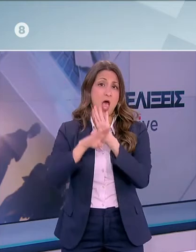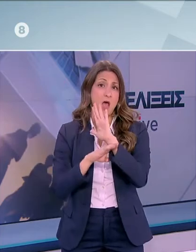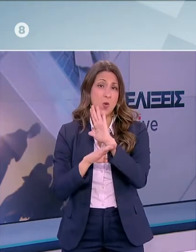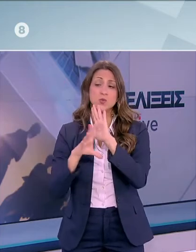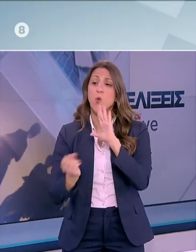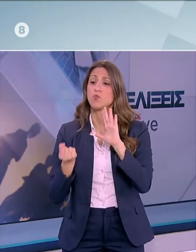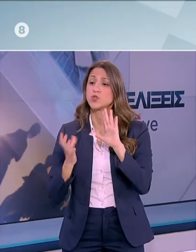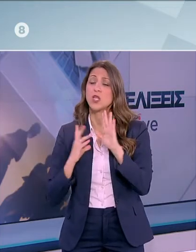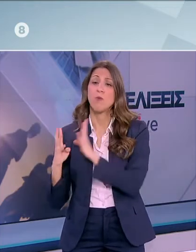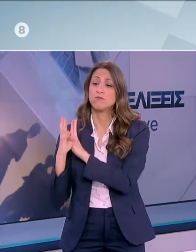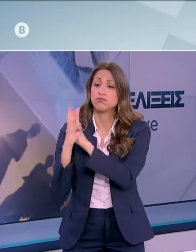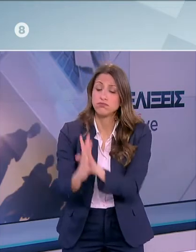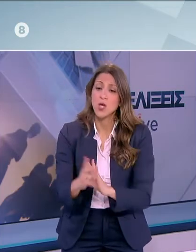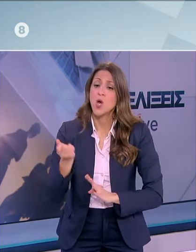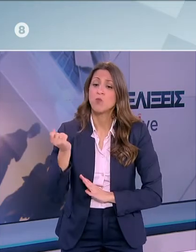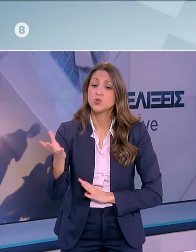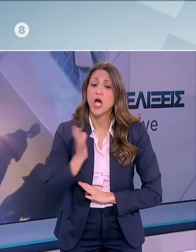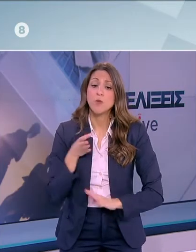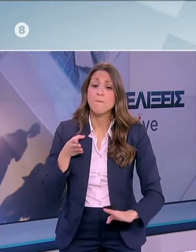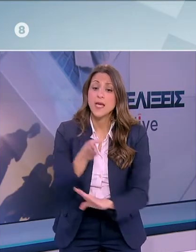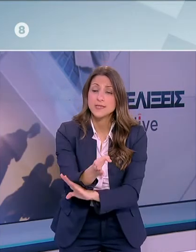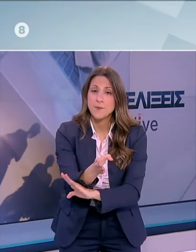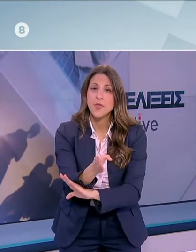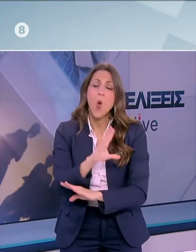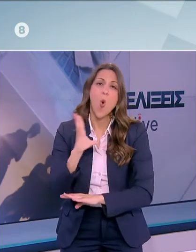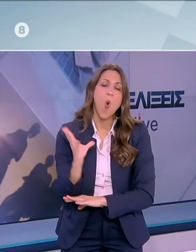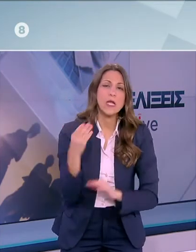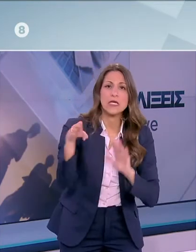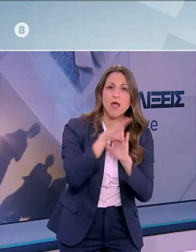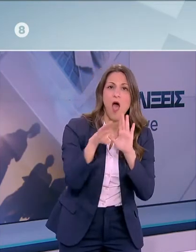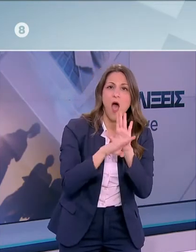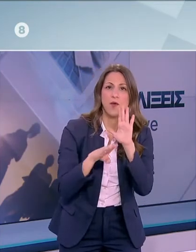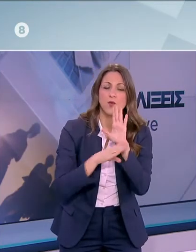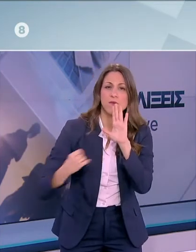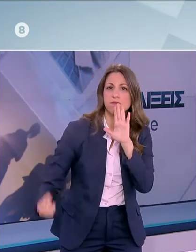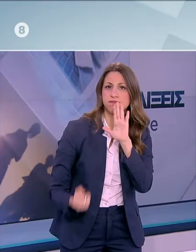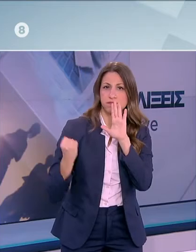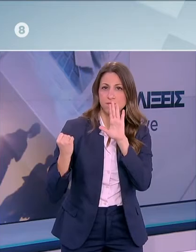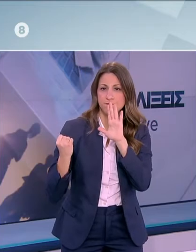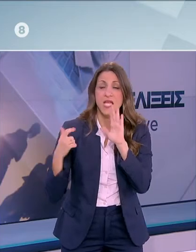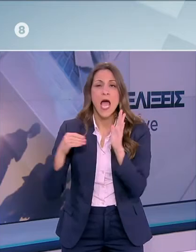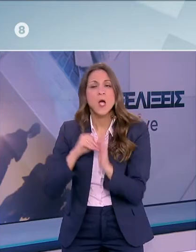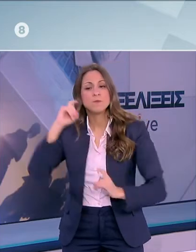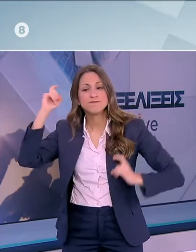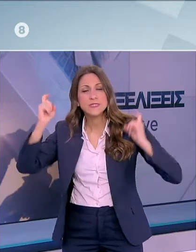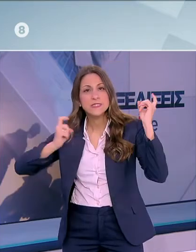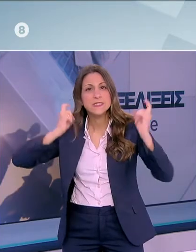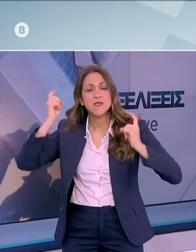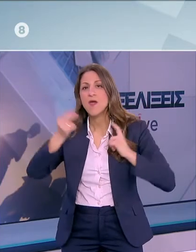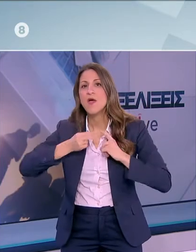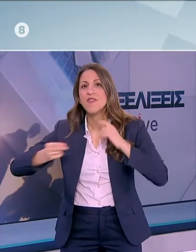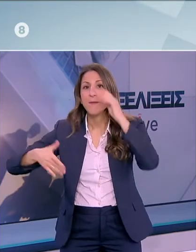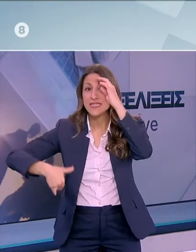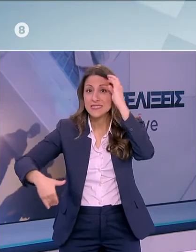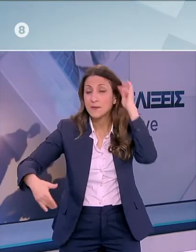Παντού δυσκολίες, παντού αποστάσεις, παντού υγιεινή. Τα ερωτηματικά για την αποτελεσματικότητα αυτών τη